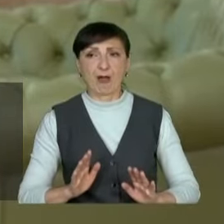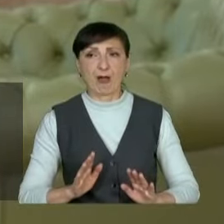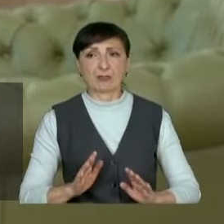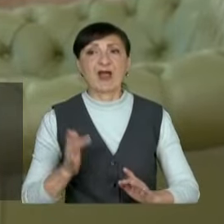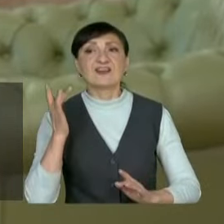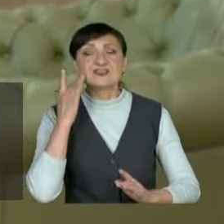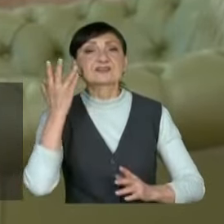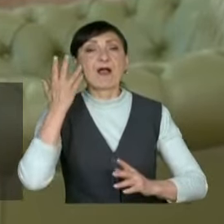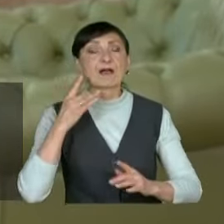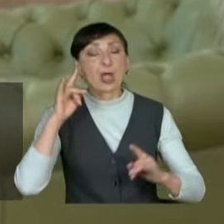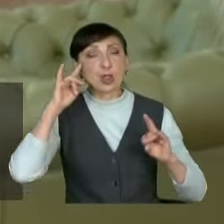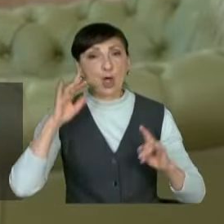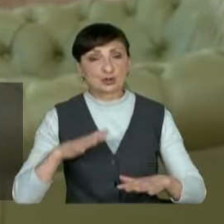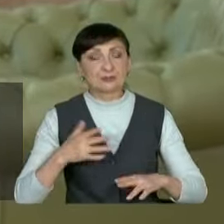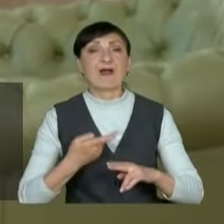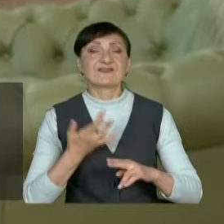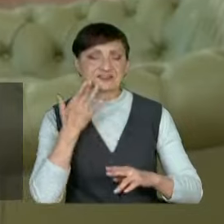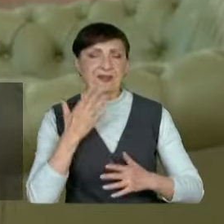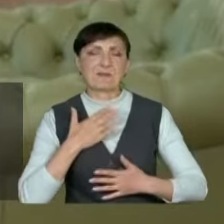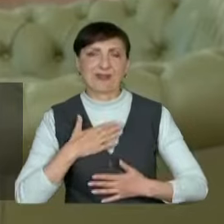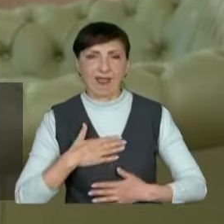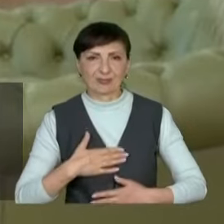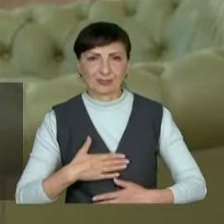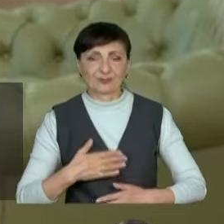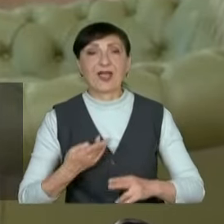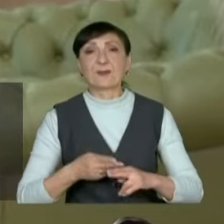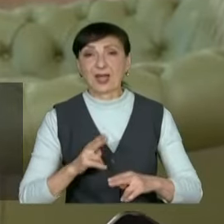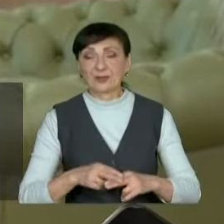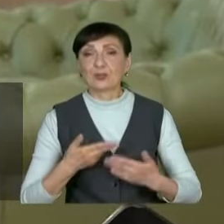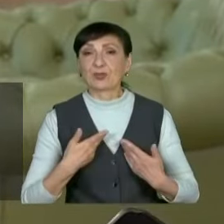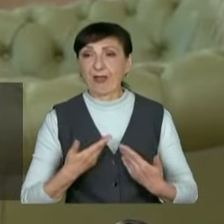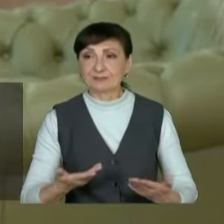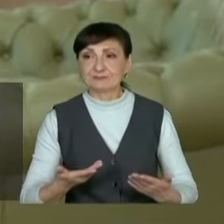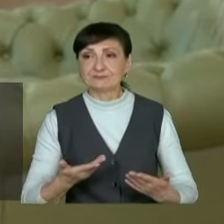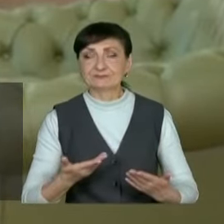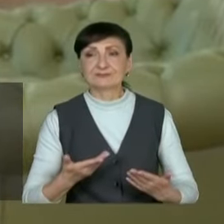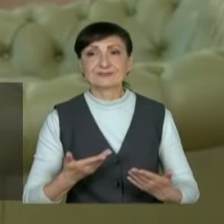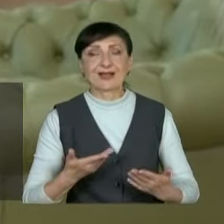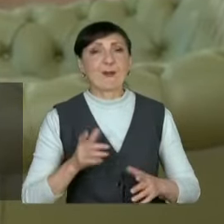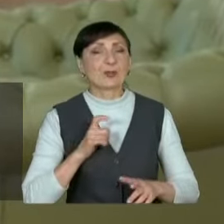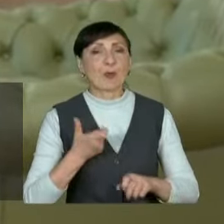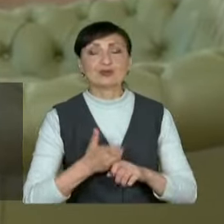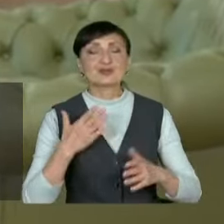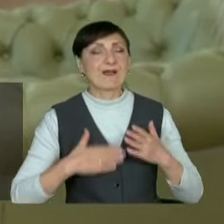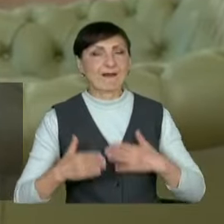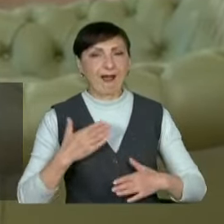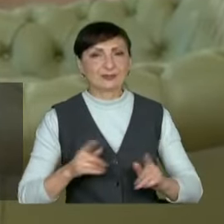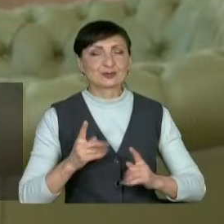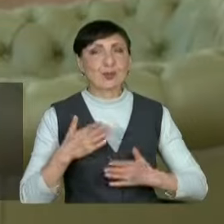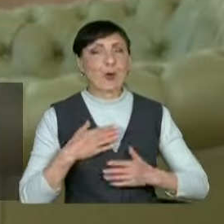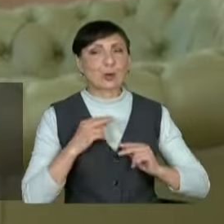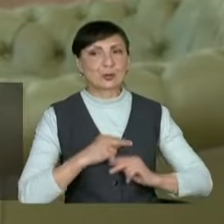всегда, когда неожиданно, это всегда приятно. Поэтому я, как говорится, был рад, что, в общем-то, мой